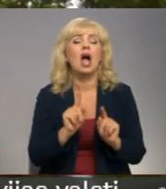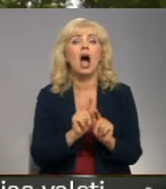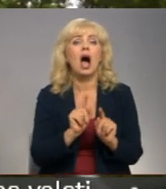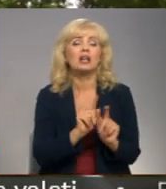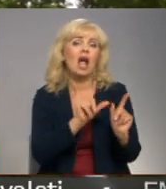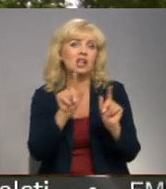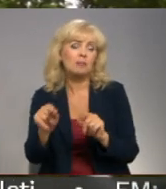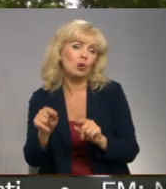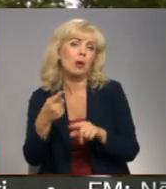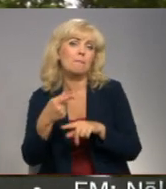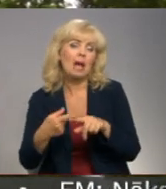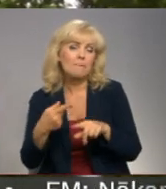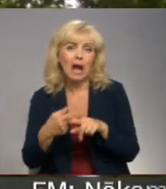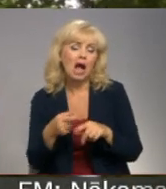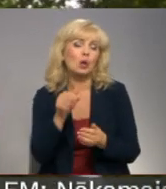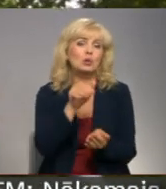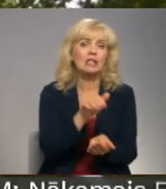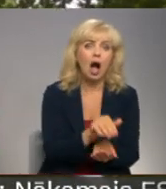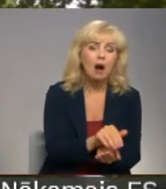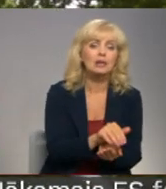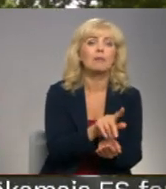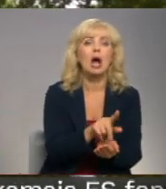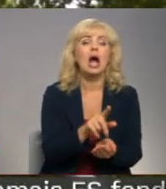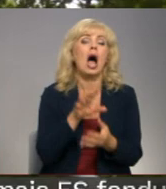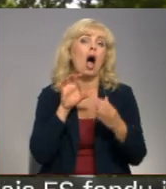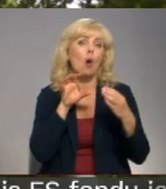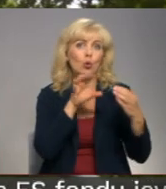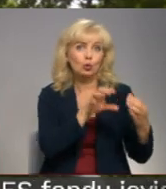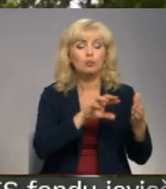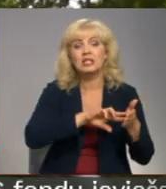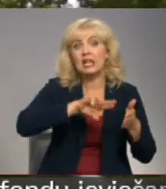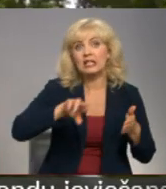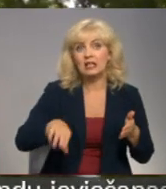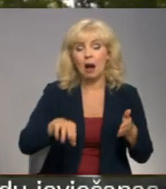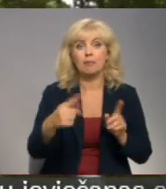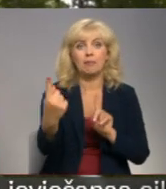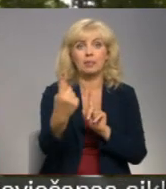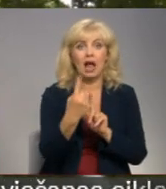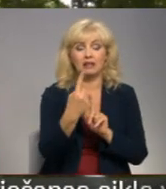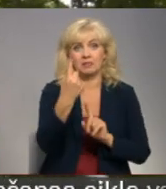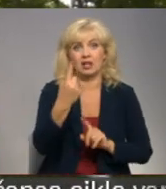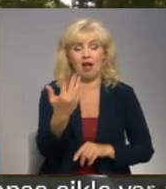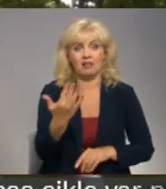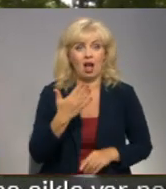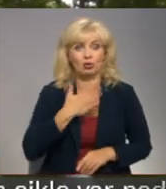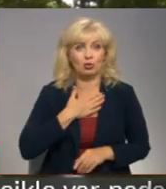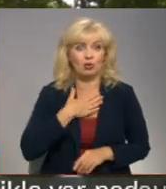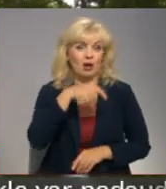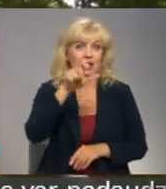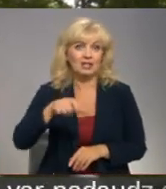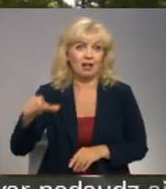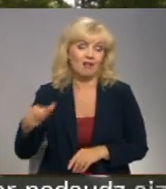kapiem pavasarī, ja. Kad es braucu ar autobusu, tad izkāpjot ārā, pretī nāk tikai suņi. Cilvēku nav.